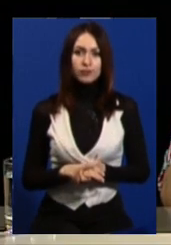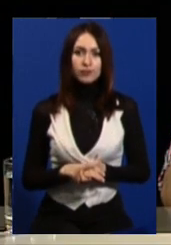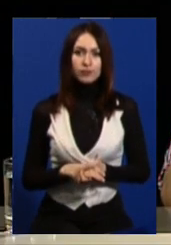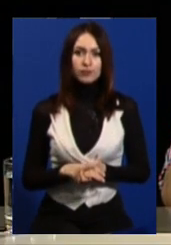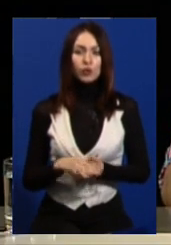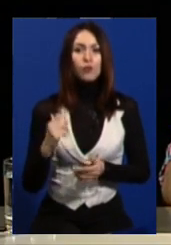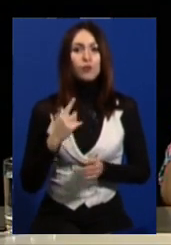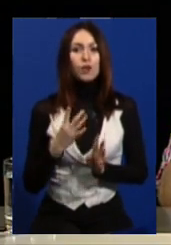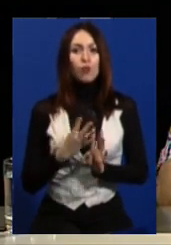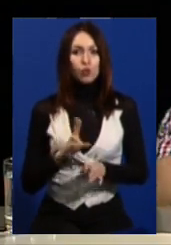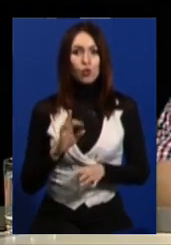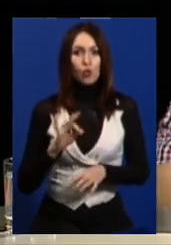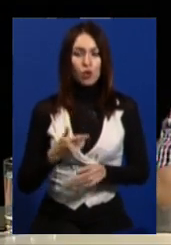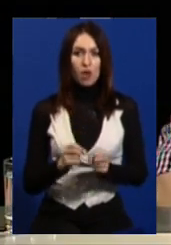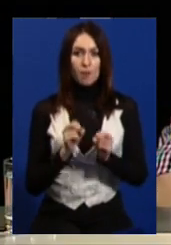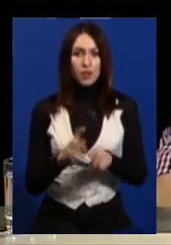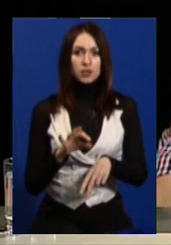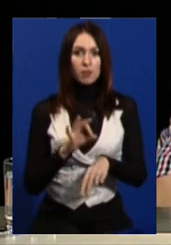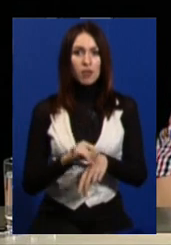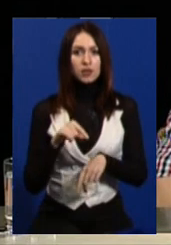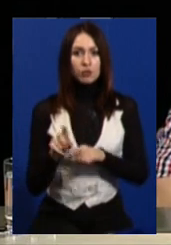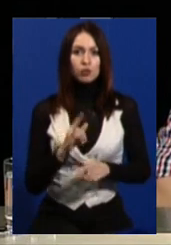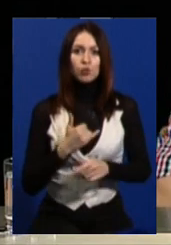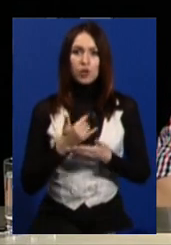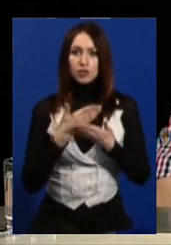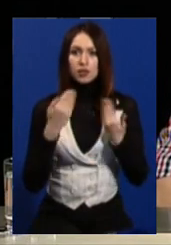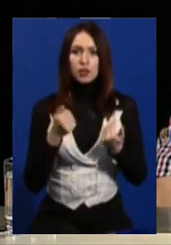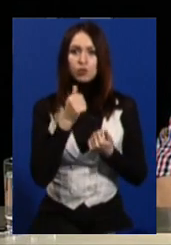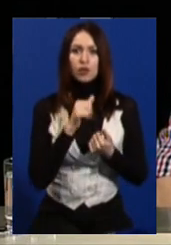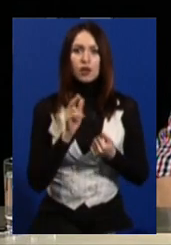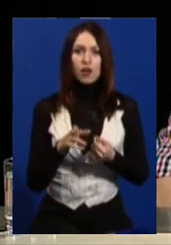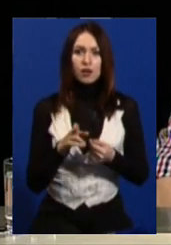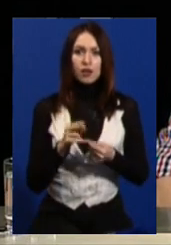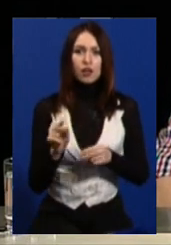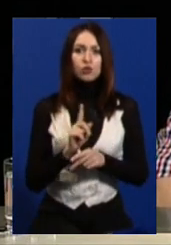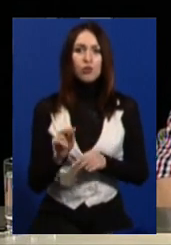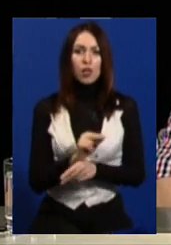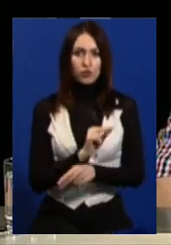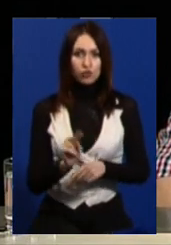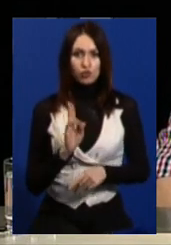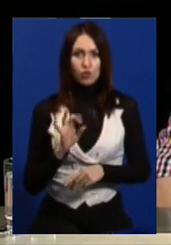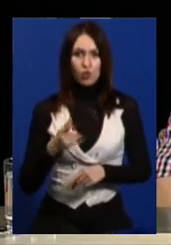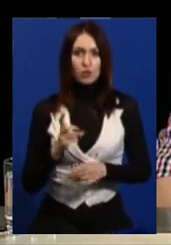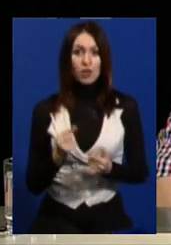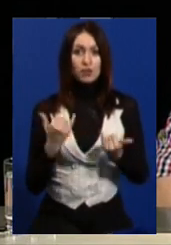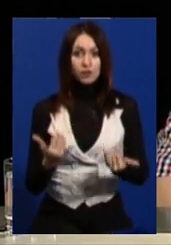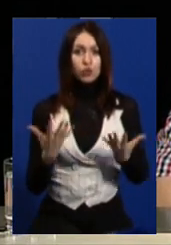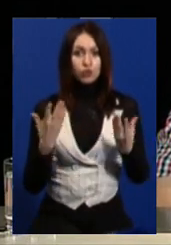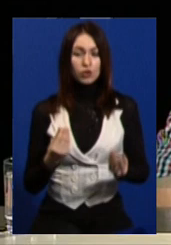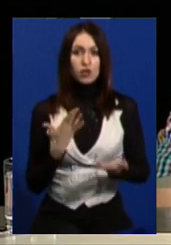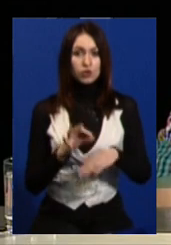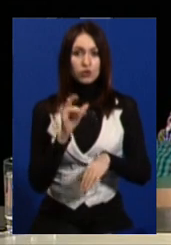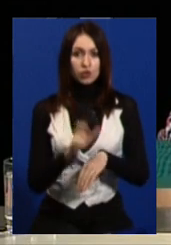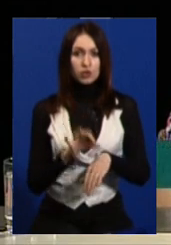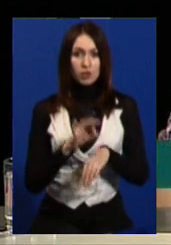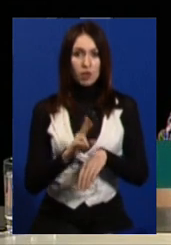Ну, в первую очередь, корь – опасное заболевание тем, что у нас нет способа воздействия для того, чтобы лечить корь. То есть на сегодняшний день, если человек